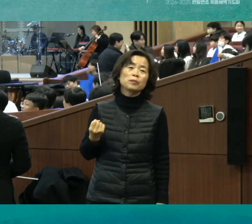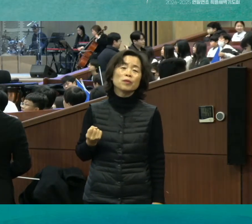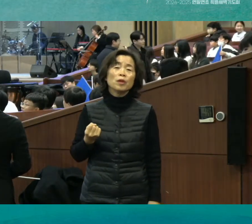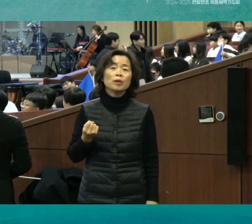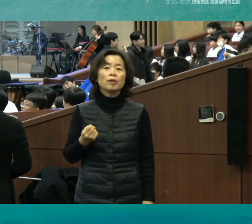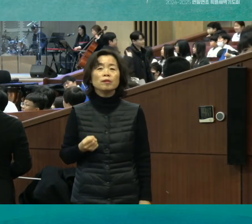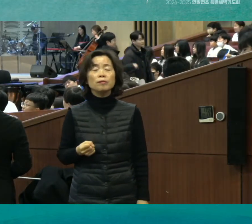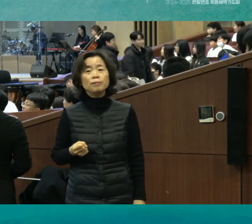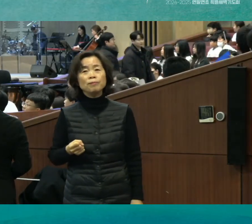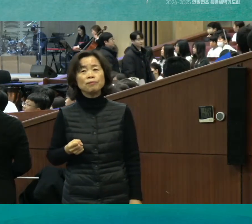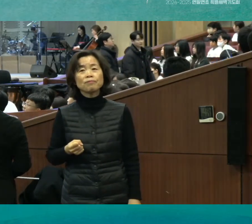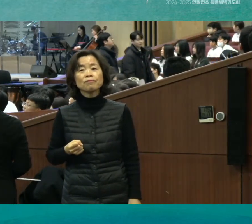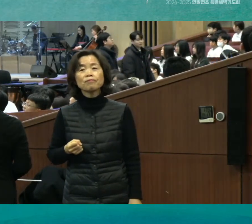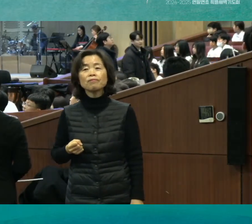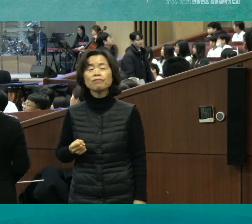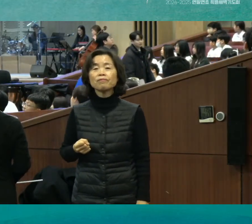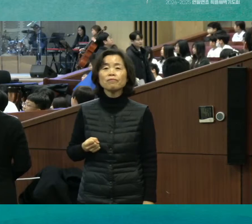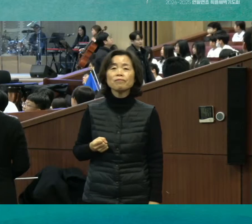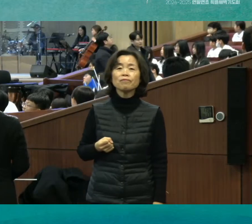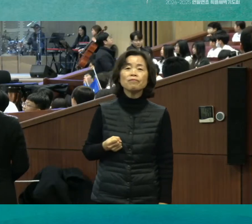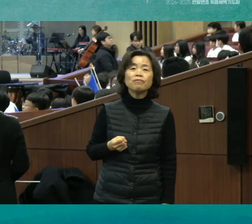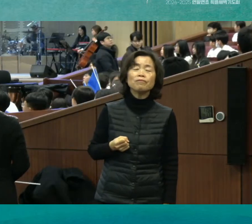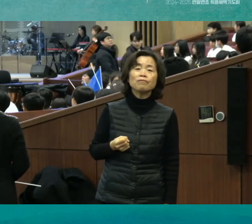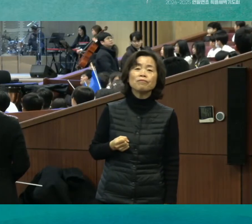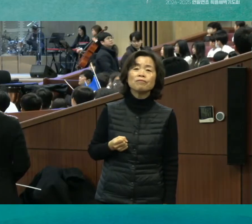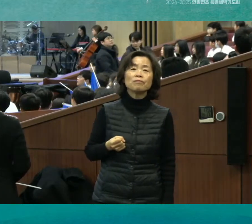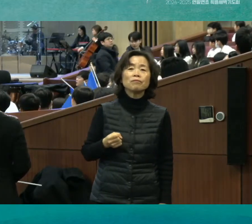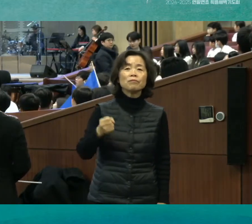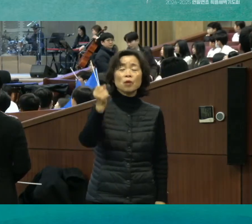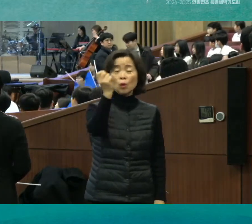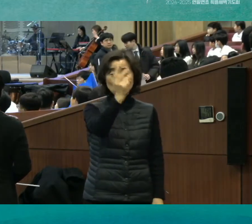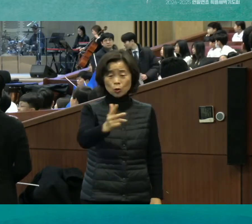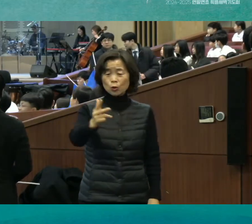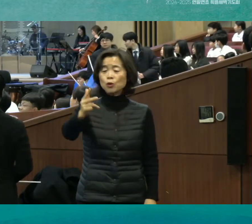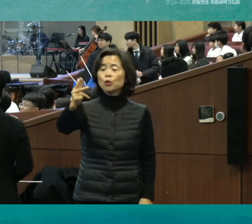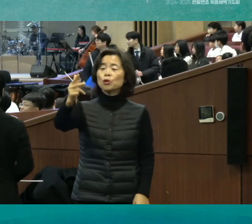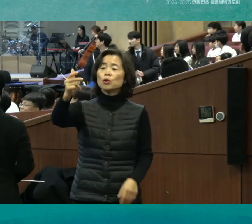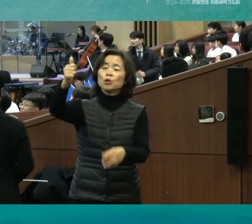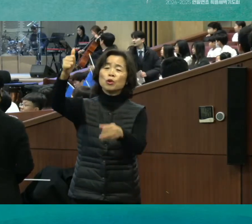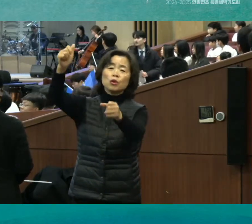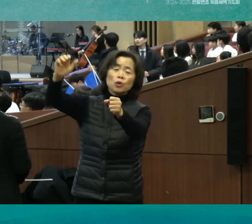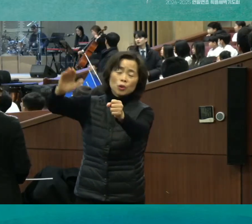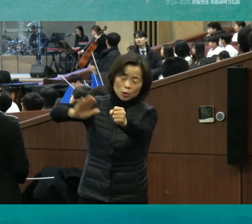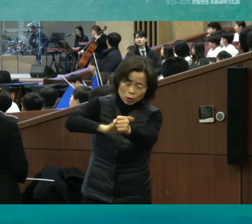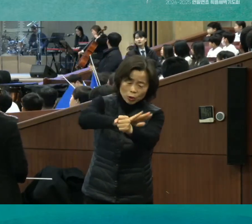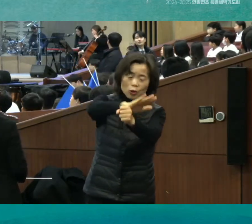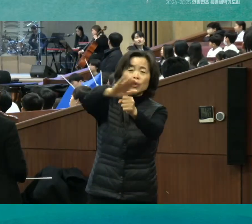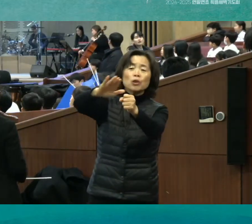우리가 부족하고 연약하지만 그 사랑이 오늘도 우리를 붙드십니다. 주